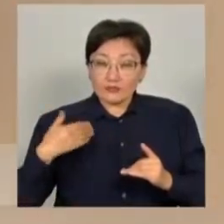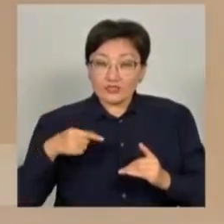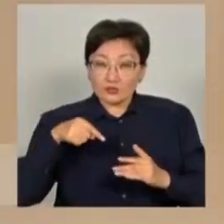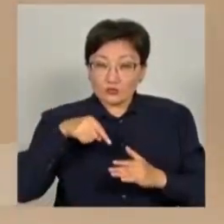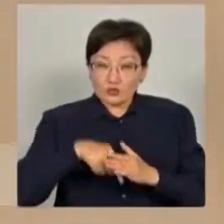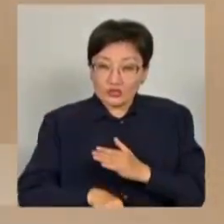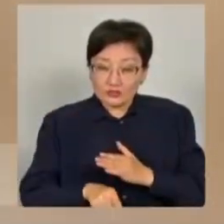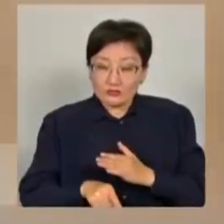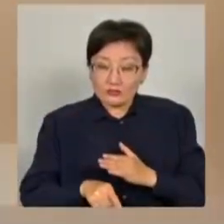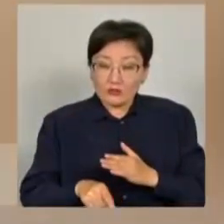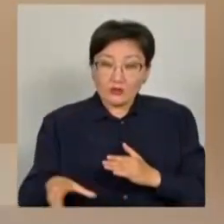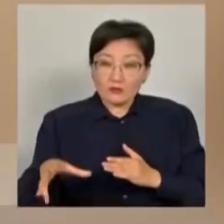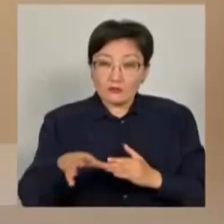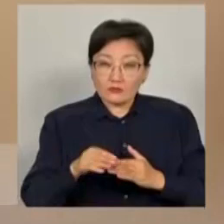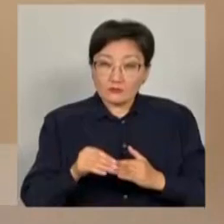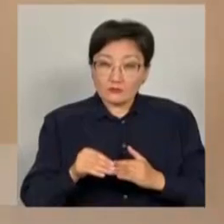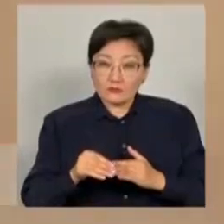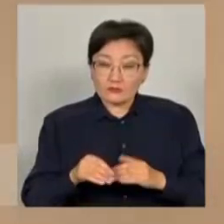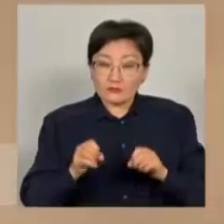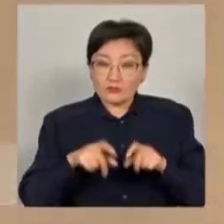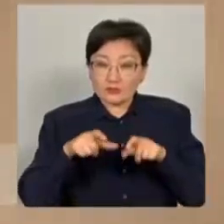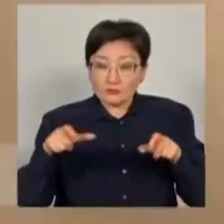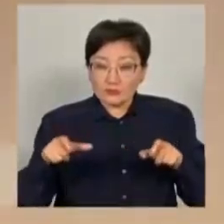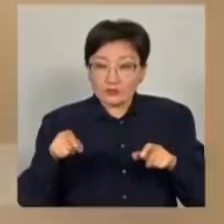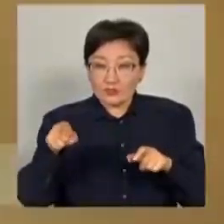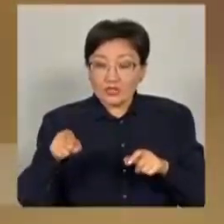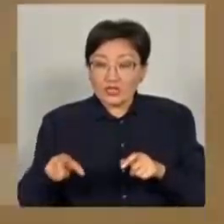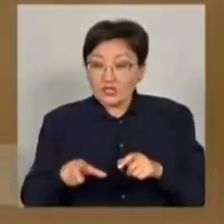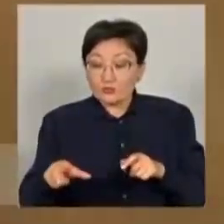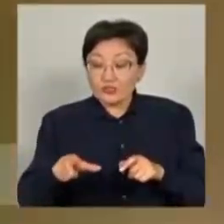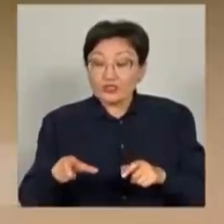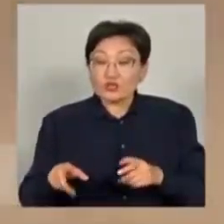бәрі. Бәрімізден де определенный адамдар ізманы сайрап отыр, көріп